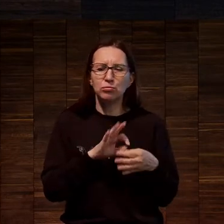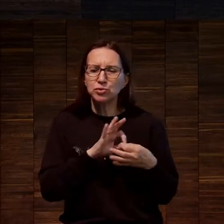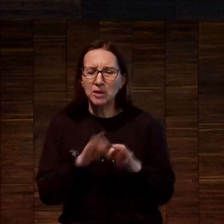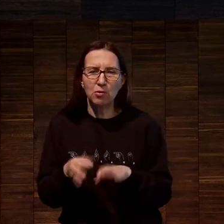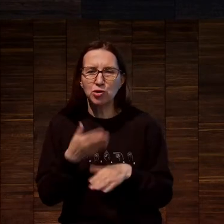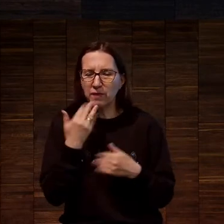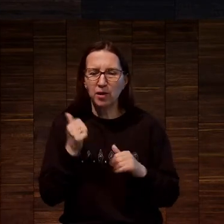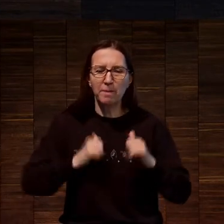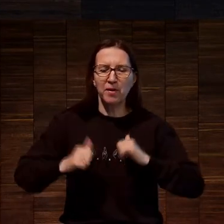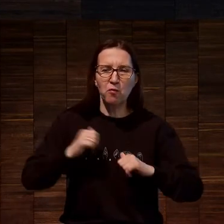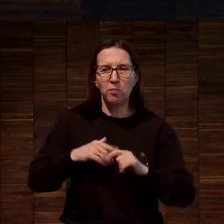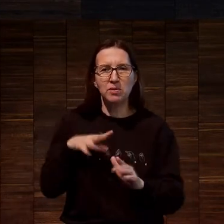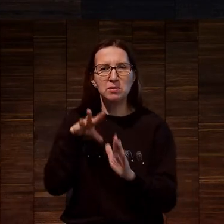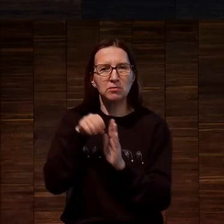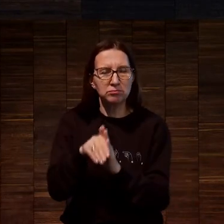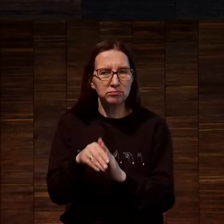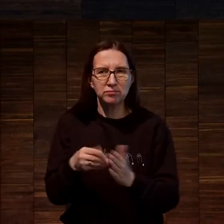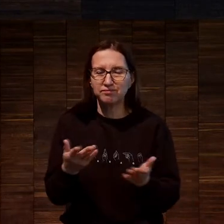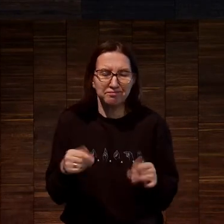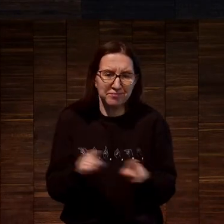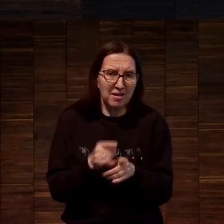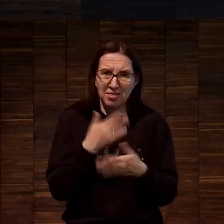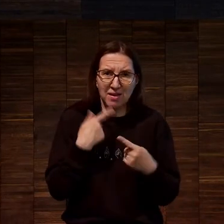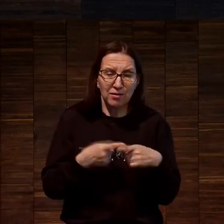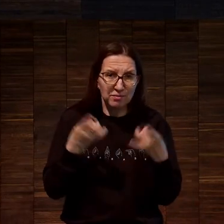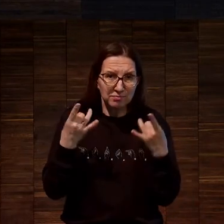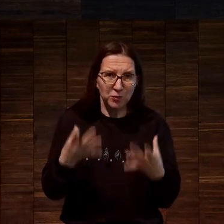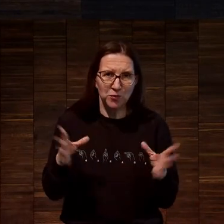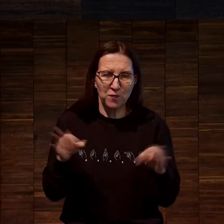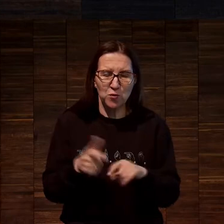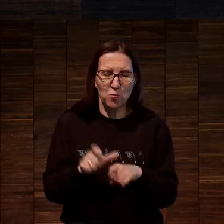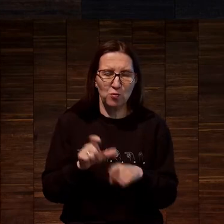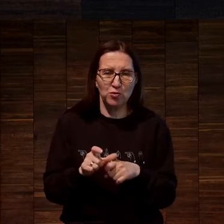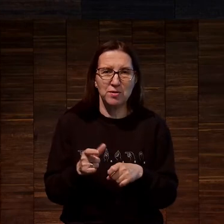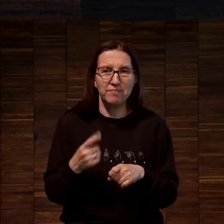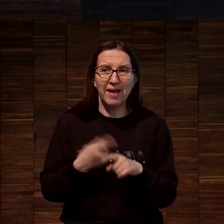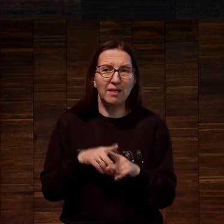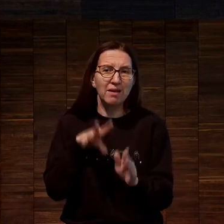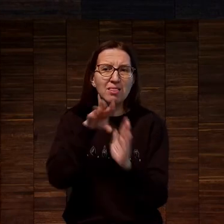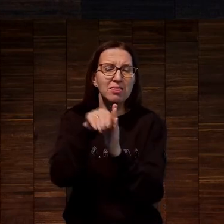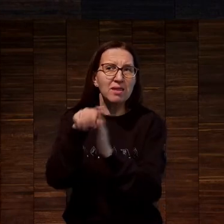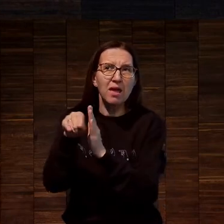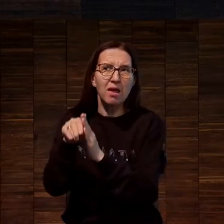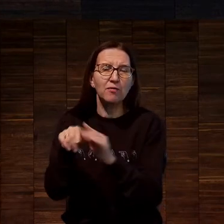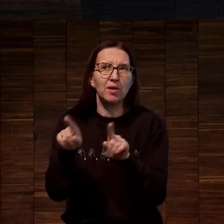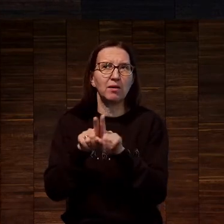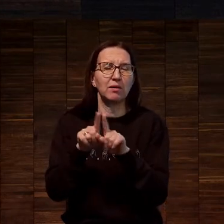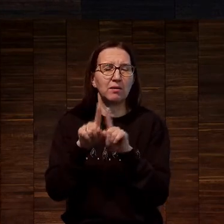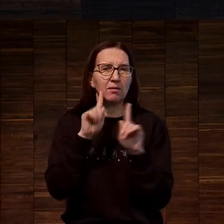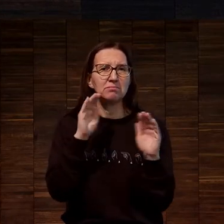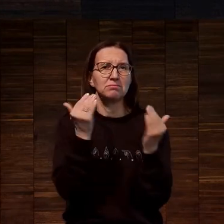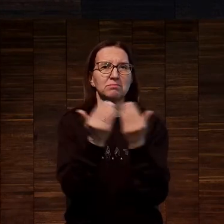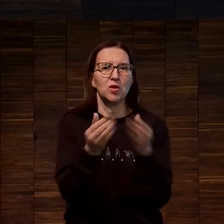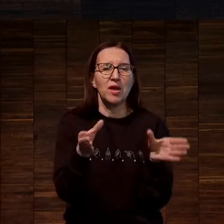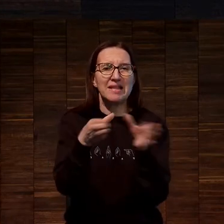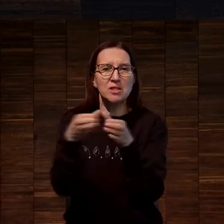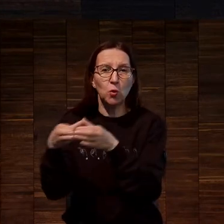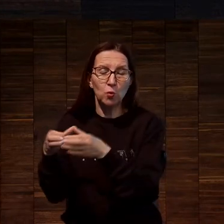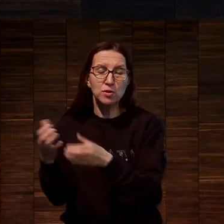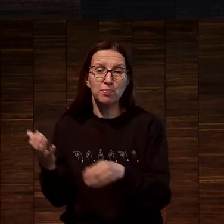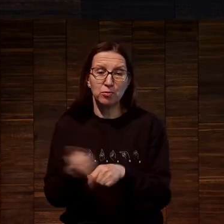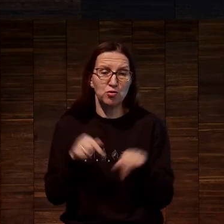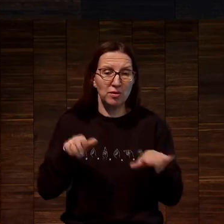иногда сложно подключиться, находясь в институциях. А здесь у нас зритель